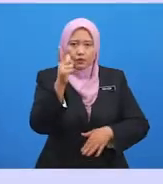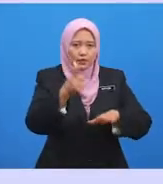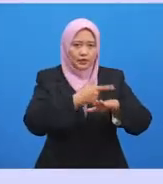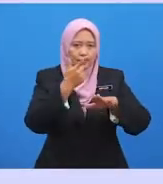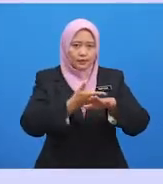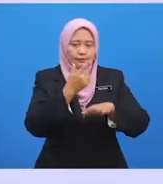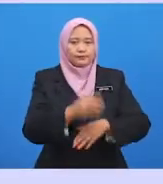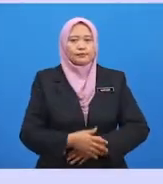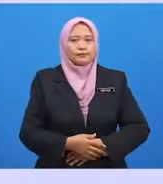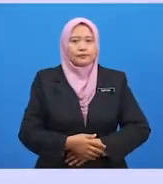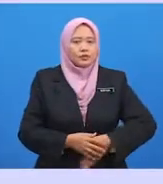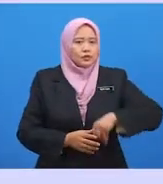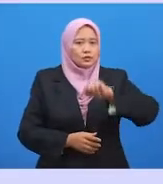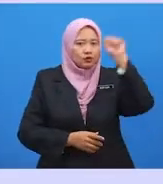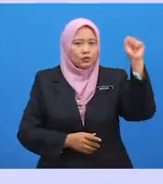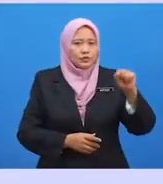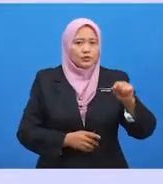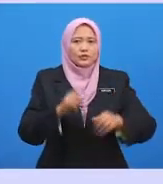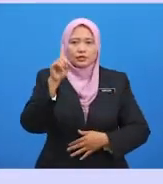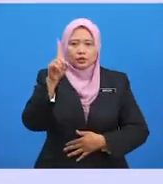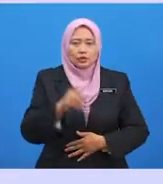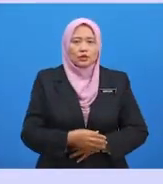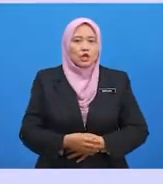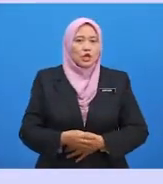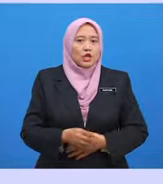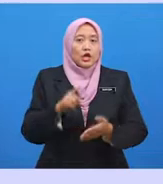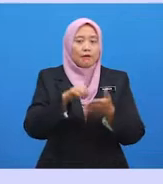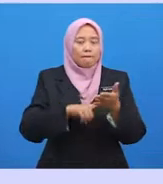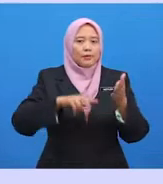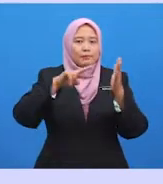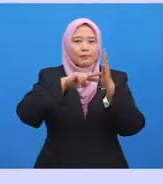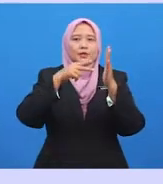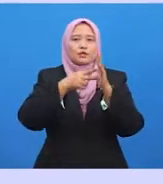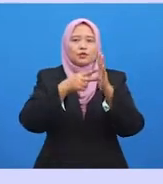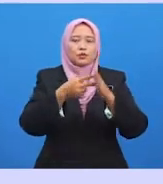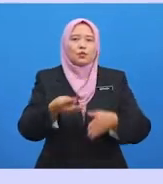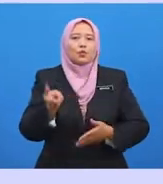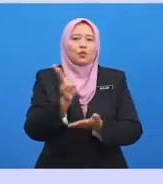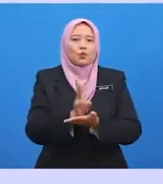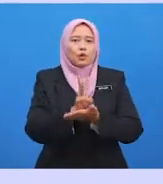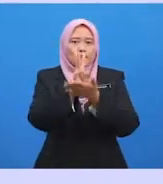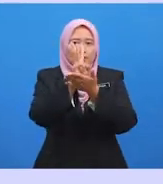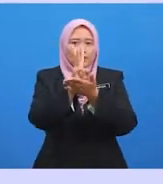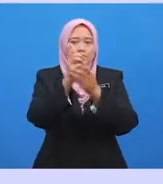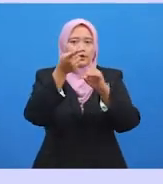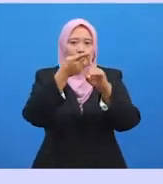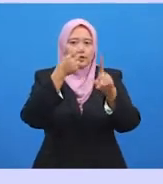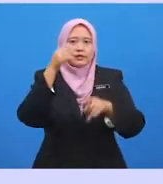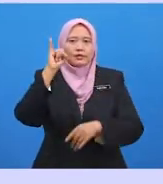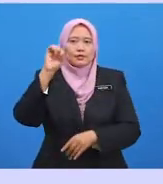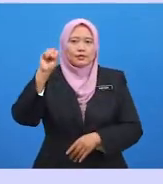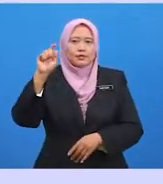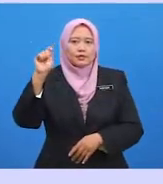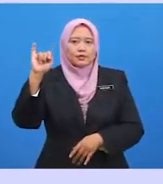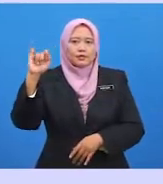soal lain satu apakah maksud wakaf dari segi istilah markah yang diberi